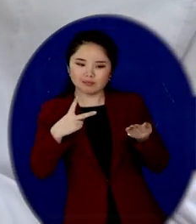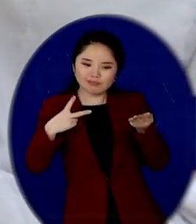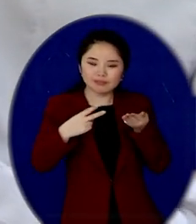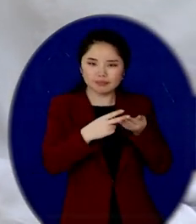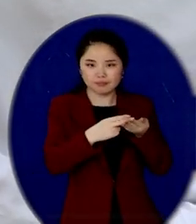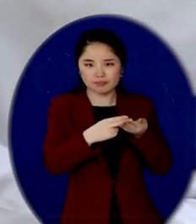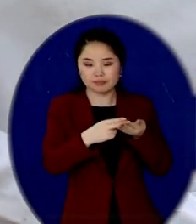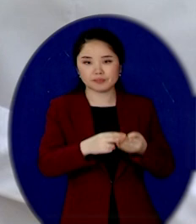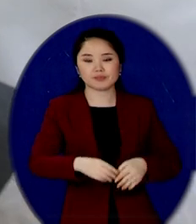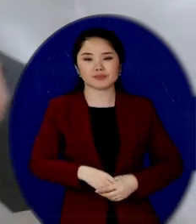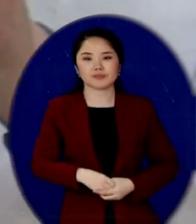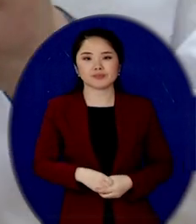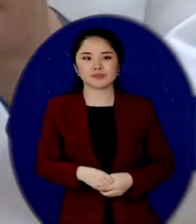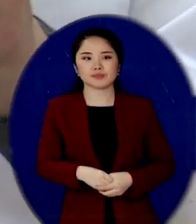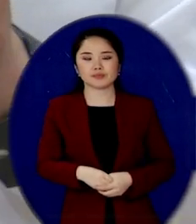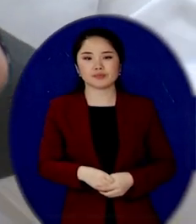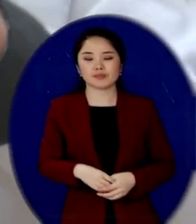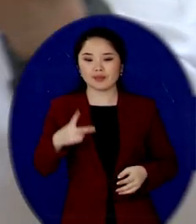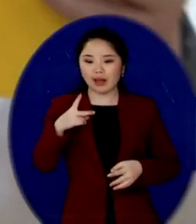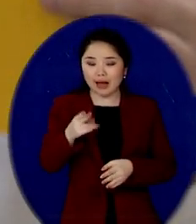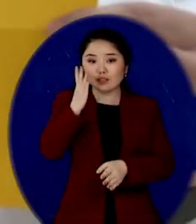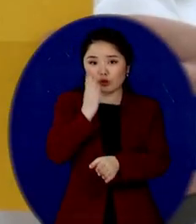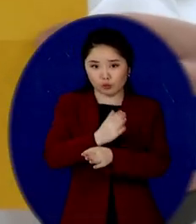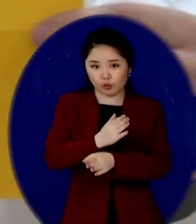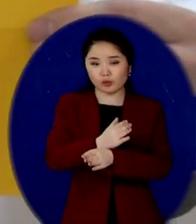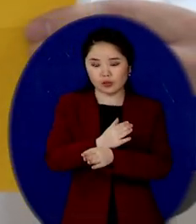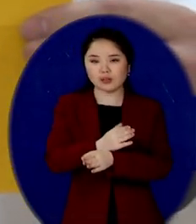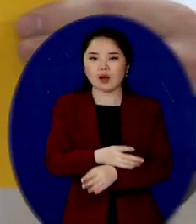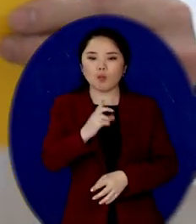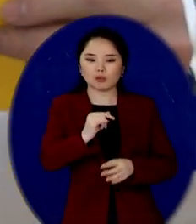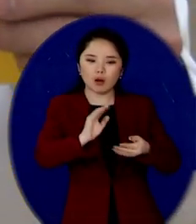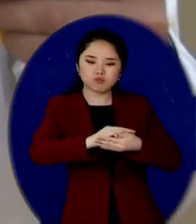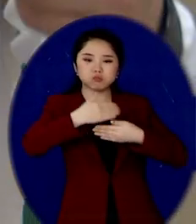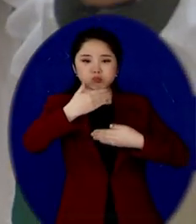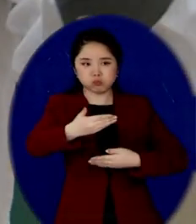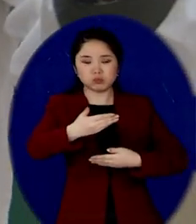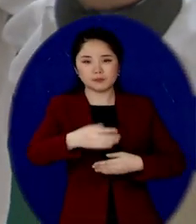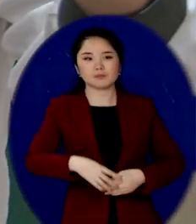хайчилна. Хайчилж дуусаад бүтэн дилгээд